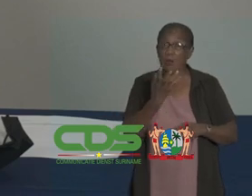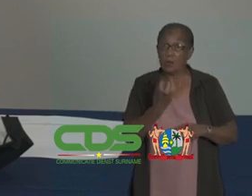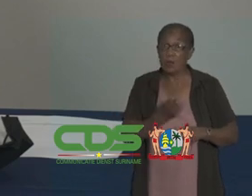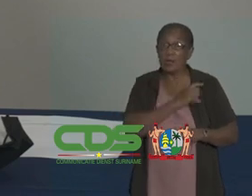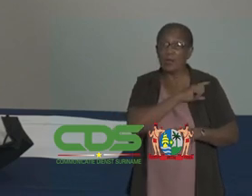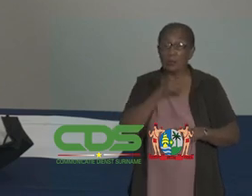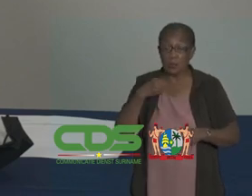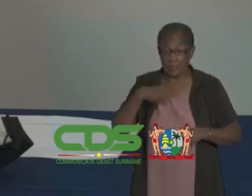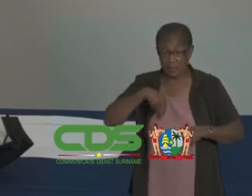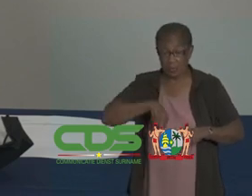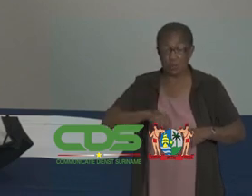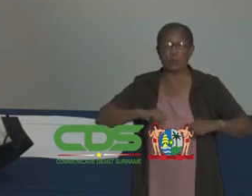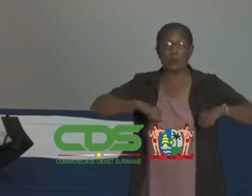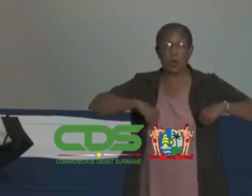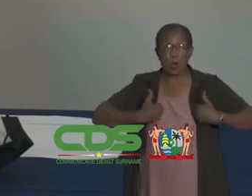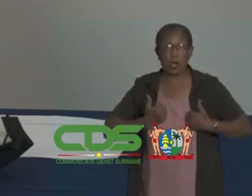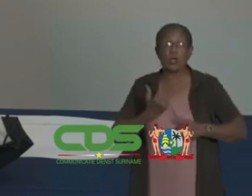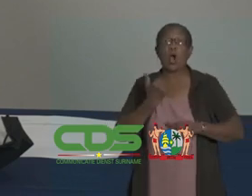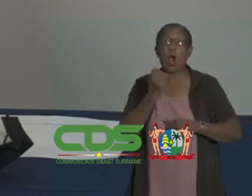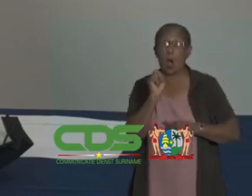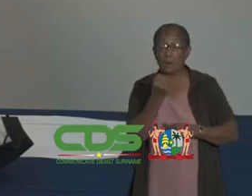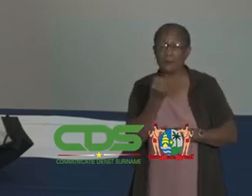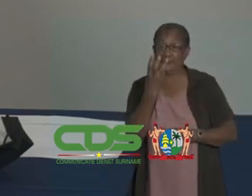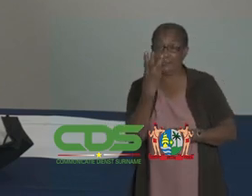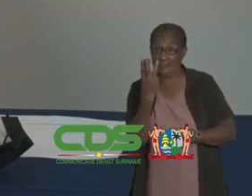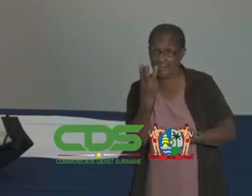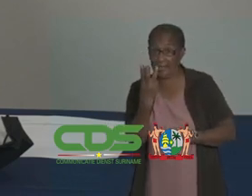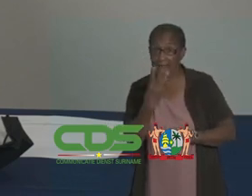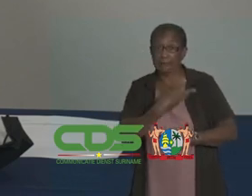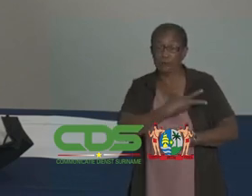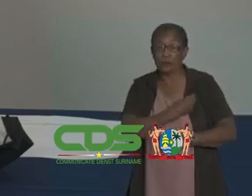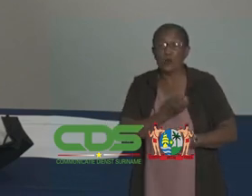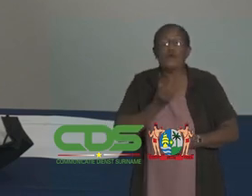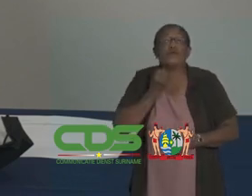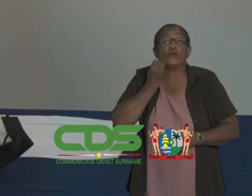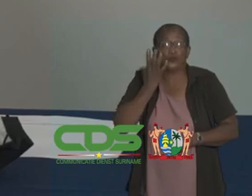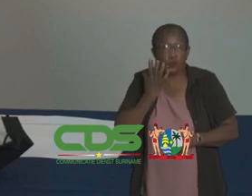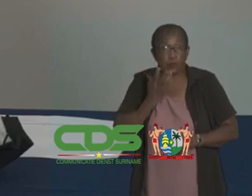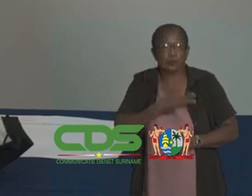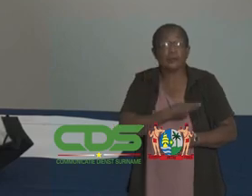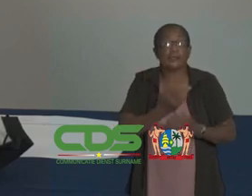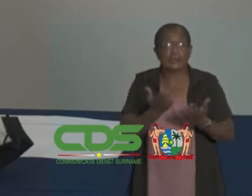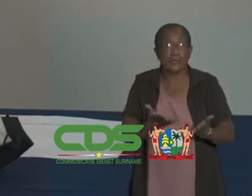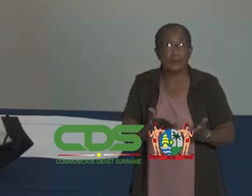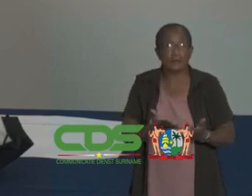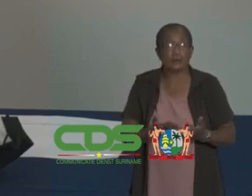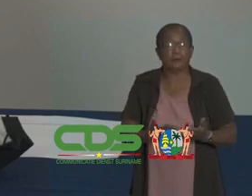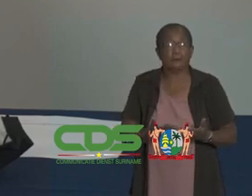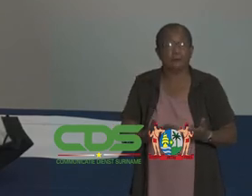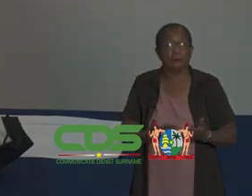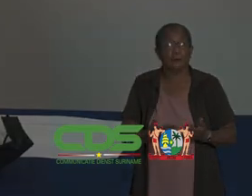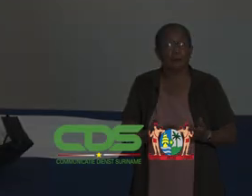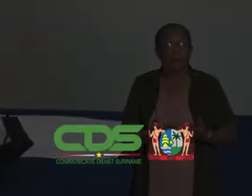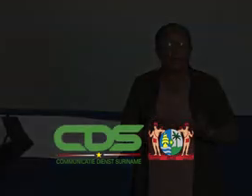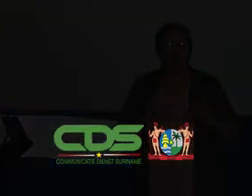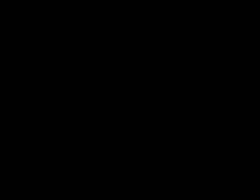zijn begonnen om de boosters vroeg en ruim toe te dienen.